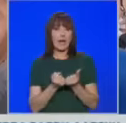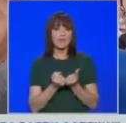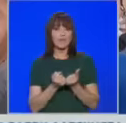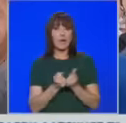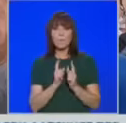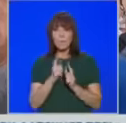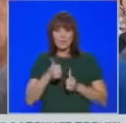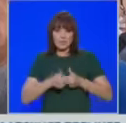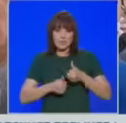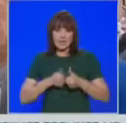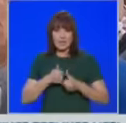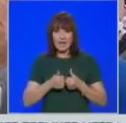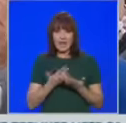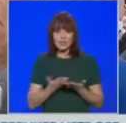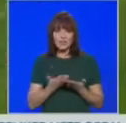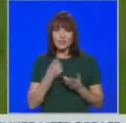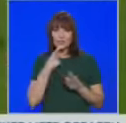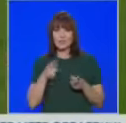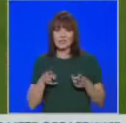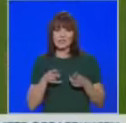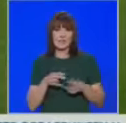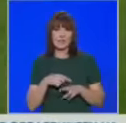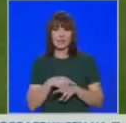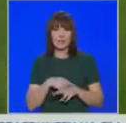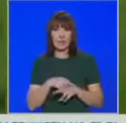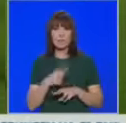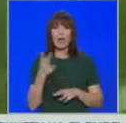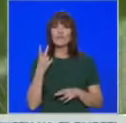може да се надиграваш и дори да ги надиграваш, но за кратки периоди. Първото по време не бяхме така